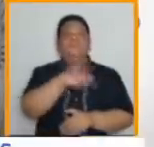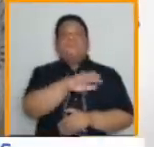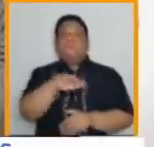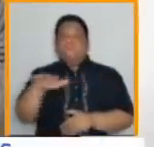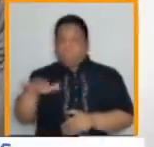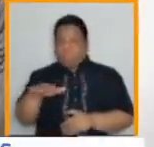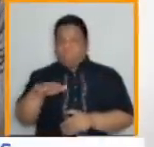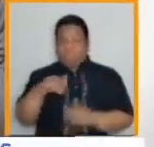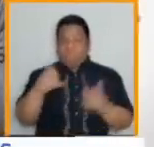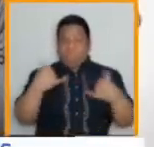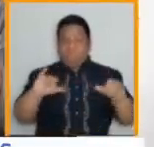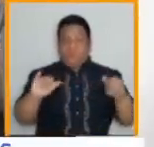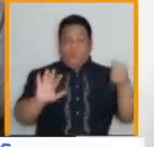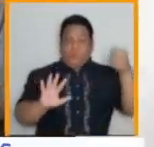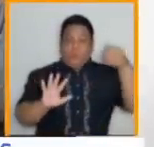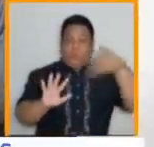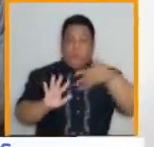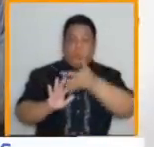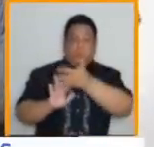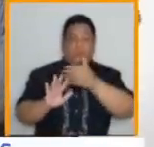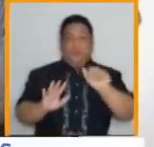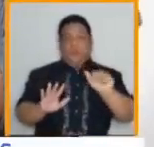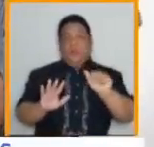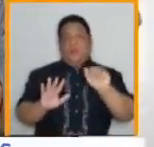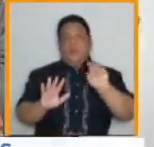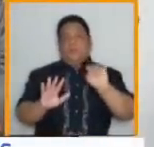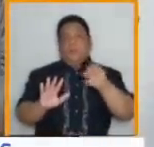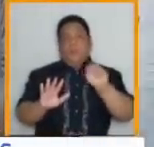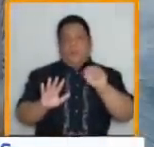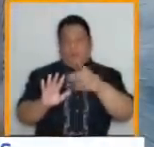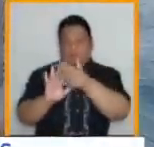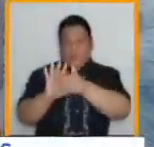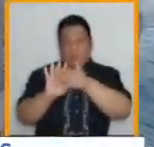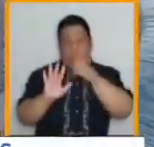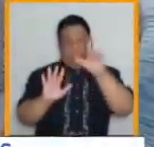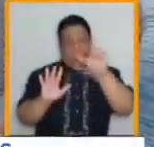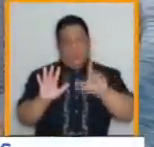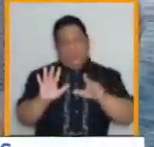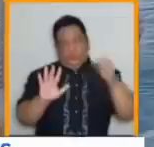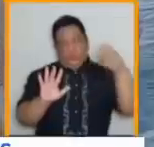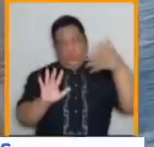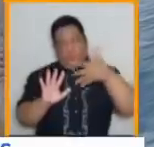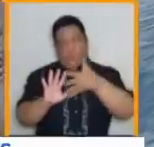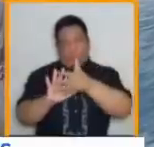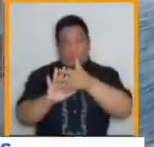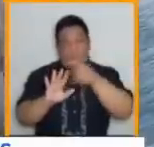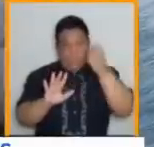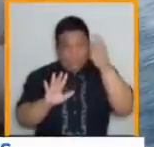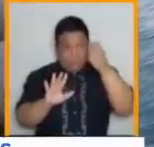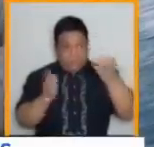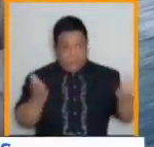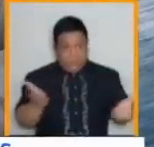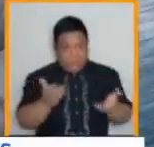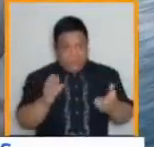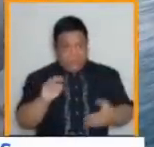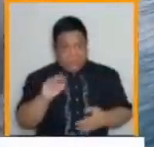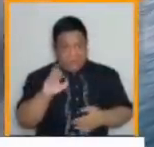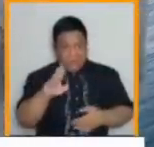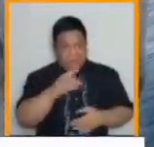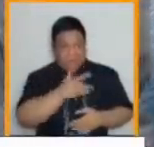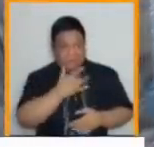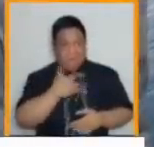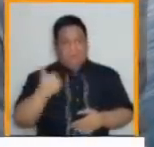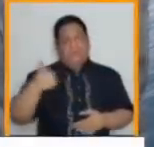hanging amihan na mga kapuso ayon sa PAGASA. Pero Connie, mukhang hindi pa natin mararamdaman dito sa Metro Manila. Sa wind map ng Metro